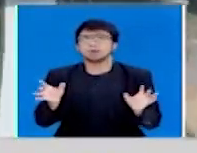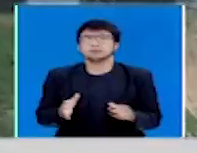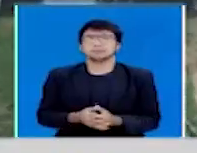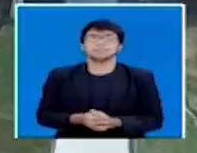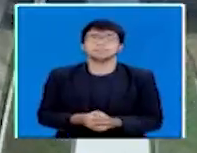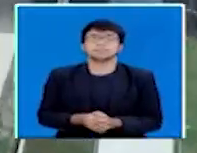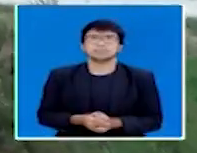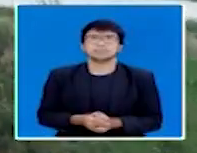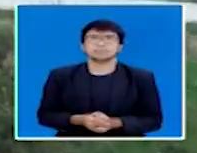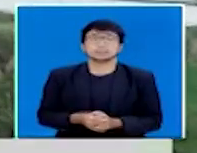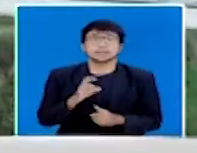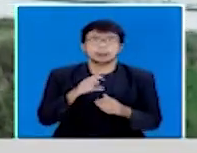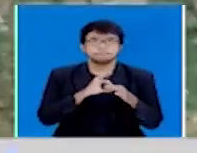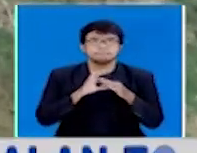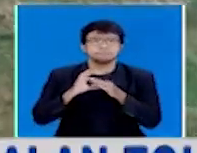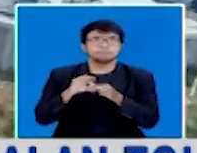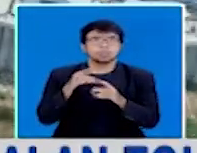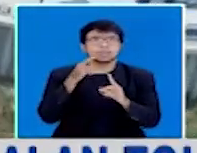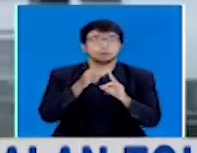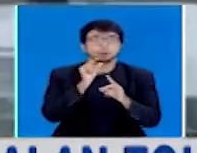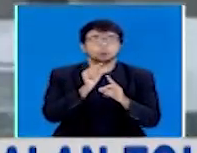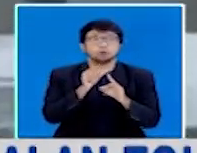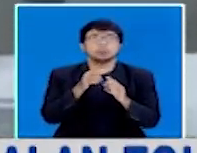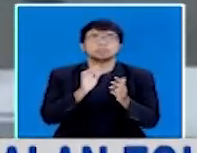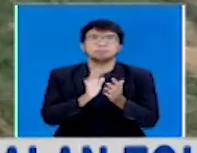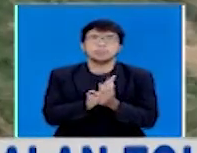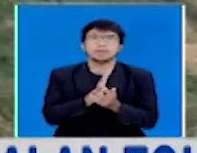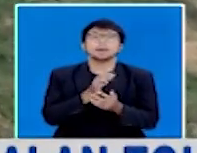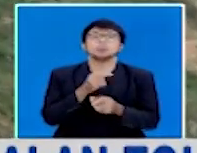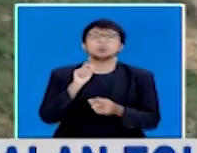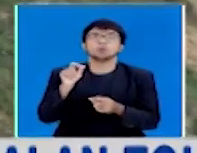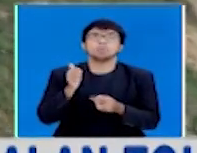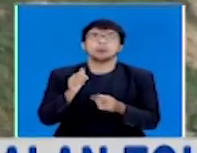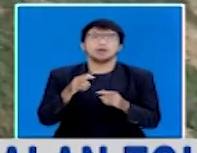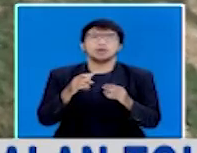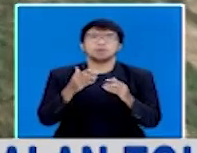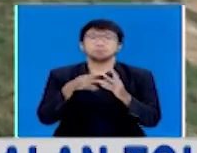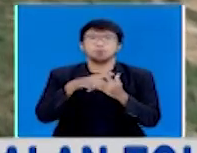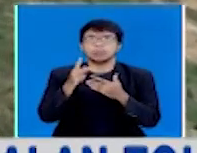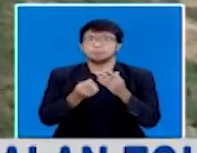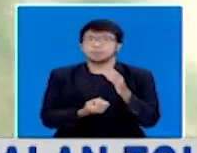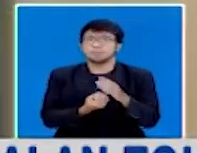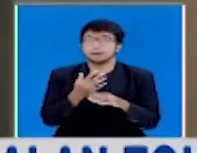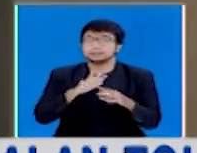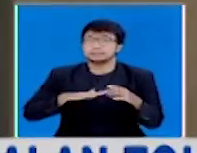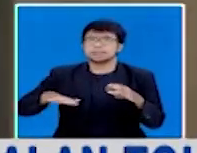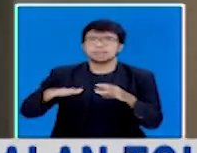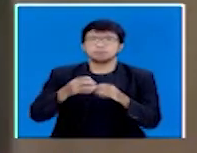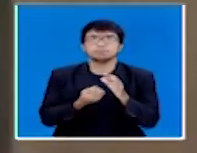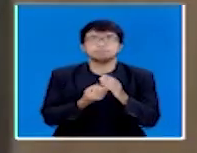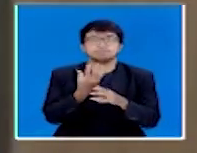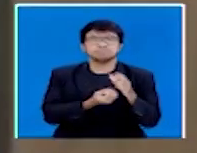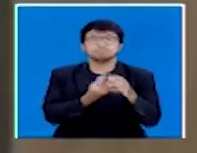Kerjasama ini ditargetkan dapat mengoptimalkan potensi yang dimiliki oleh jalan tol, terutama pengembangan kawasan atau koridor di sekitar jalan tol. Ini akan